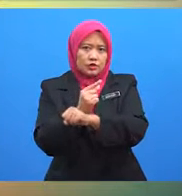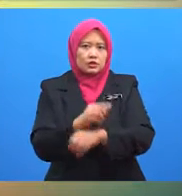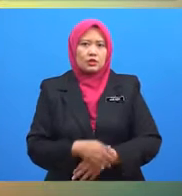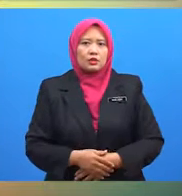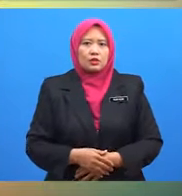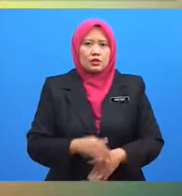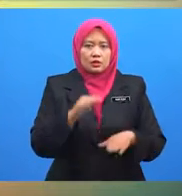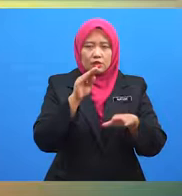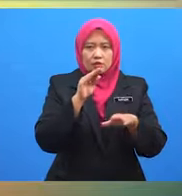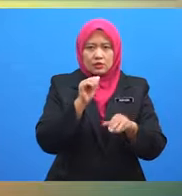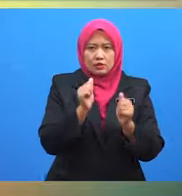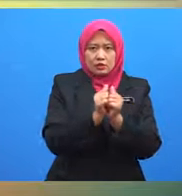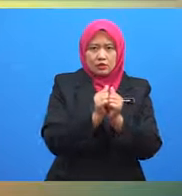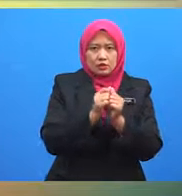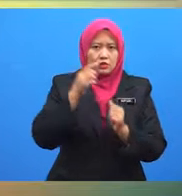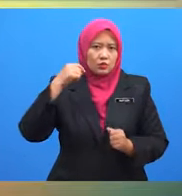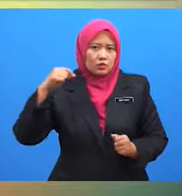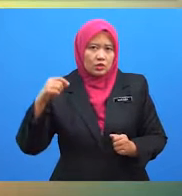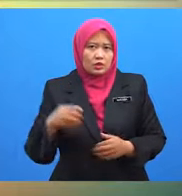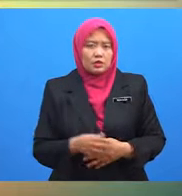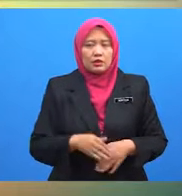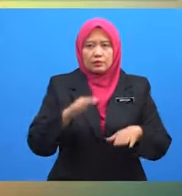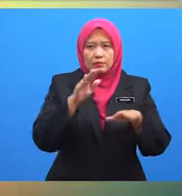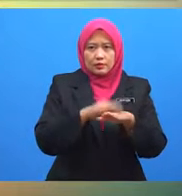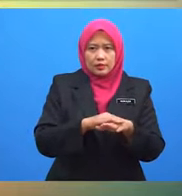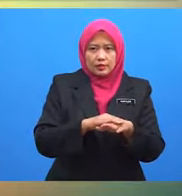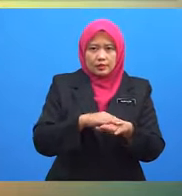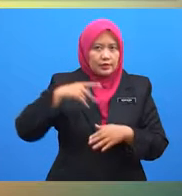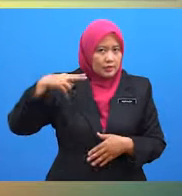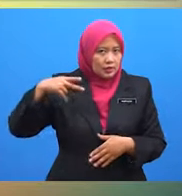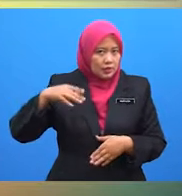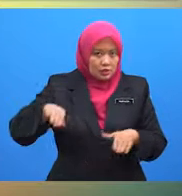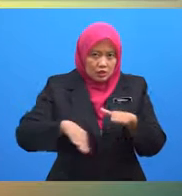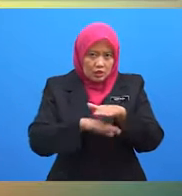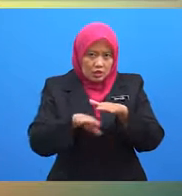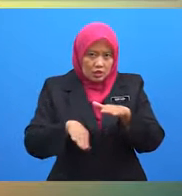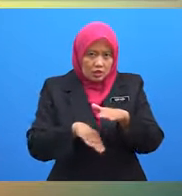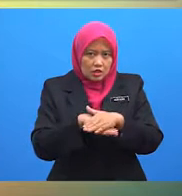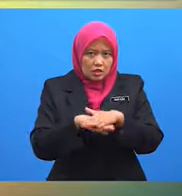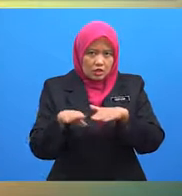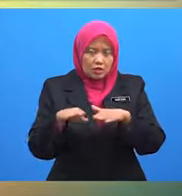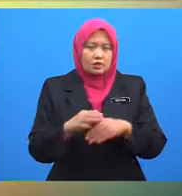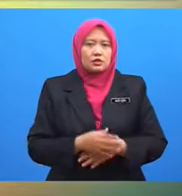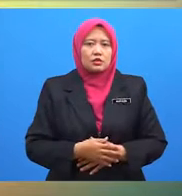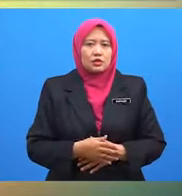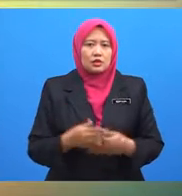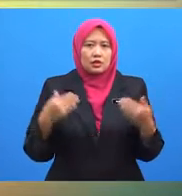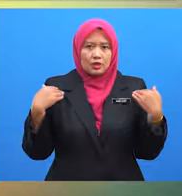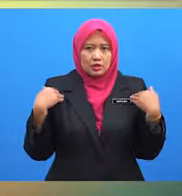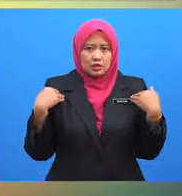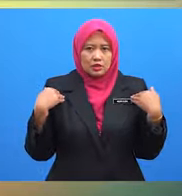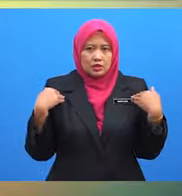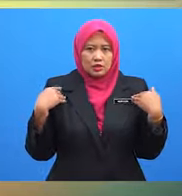1029 Masihi. Patung yang pada bahagian belakangnya terdapat perkataan